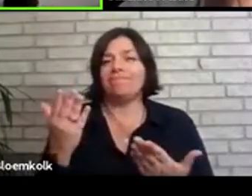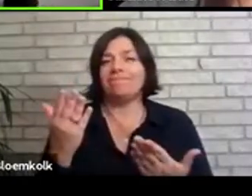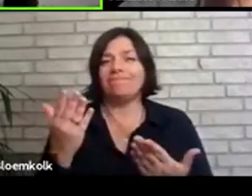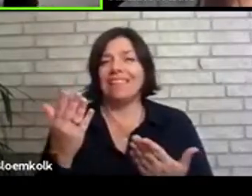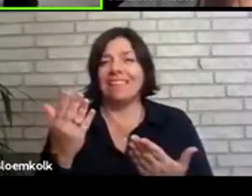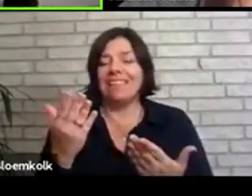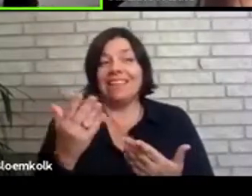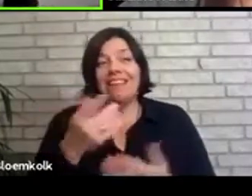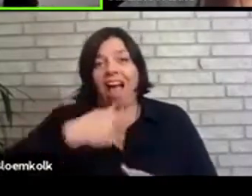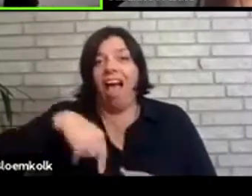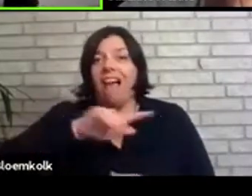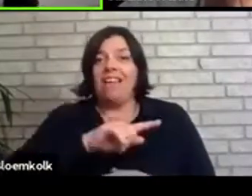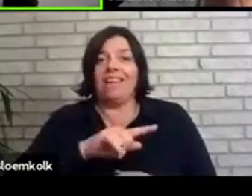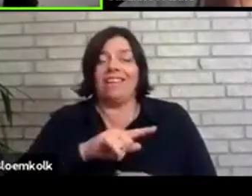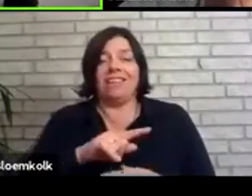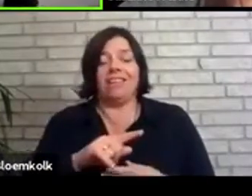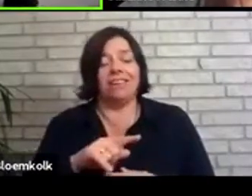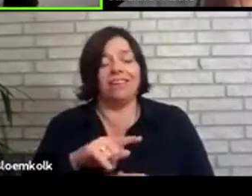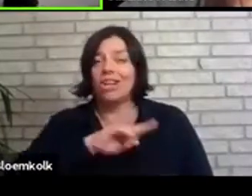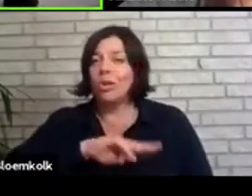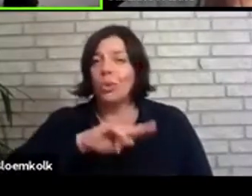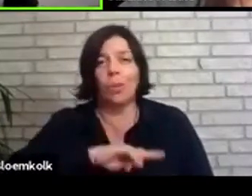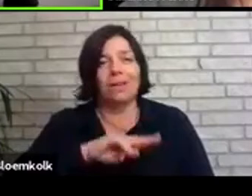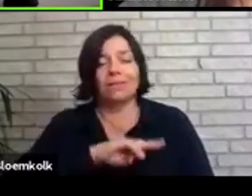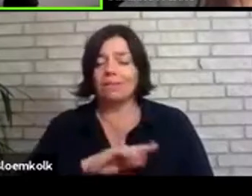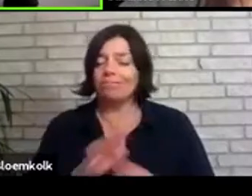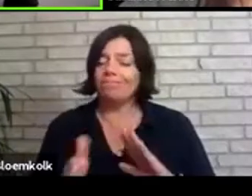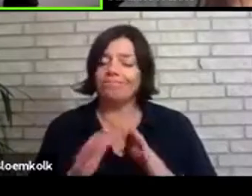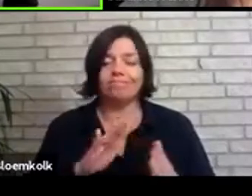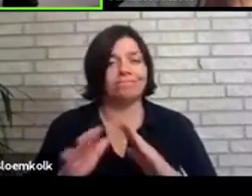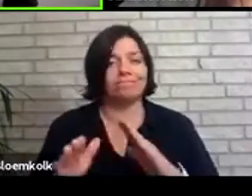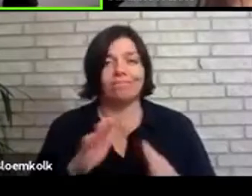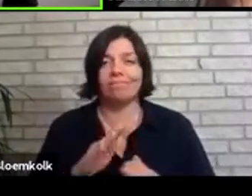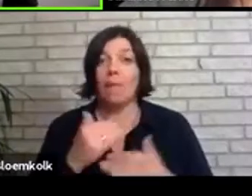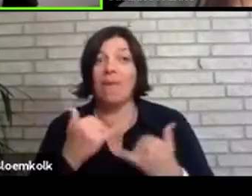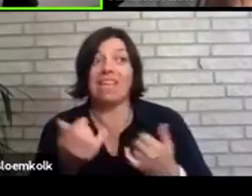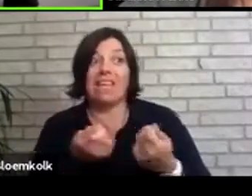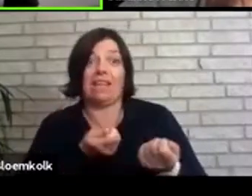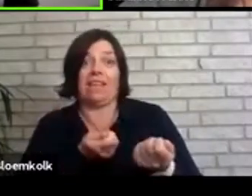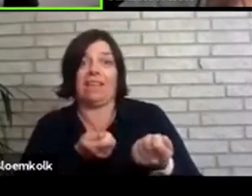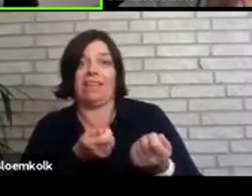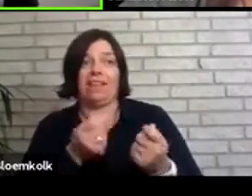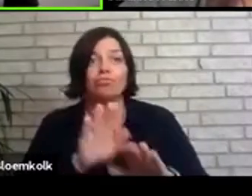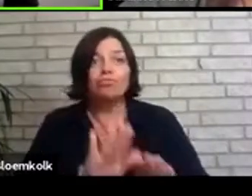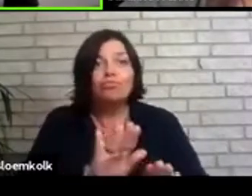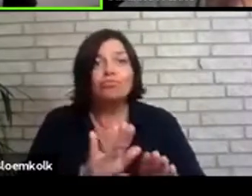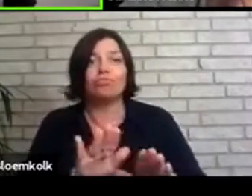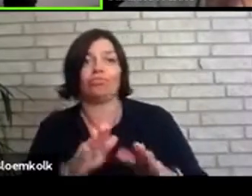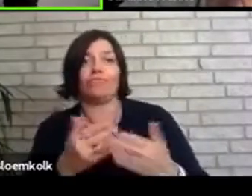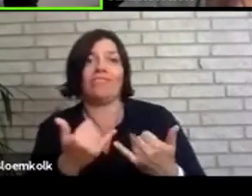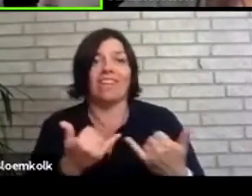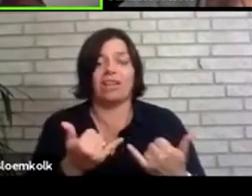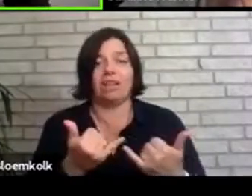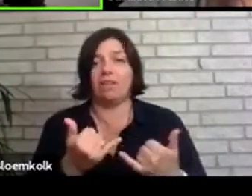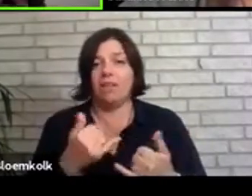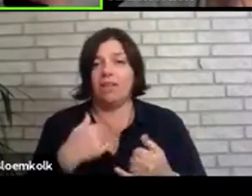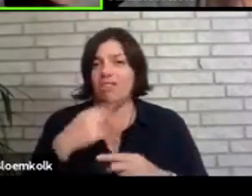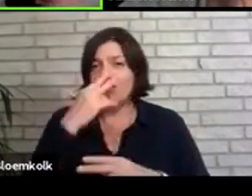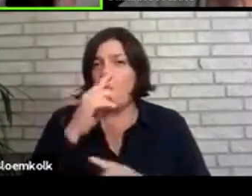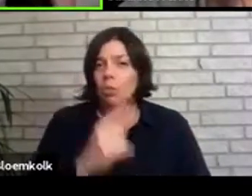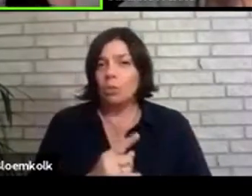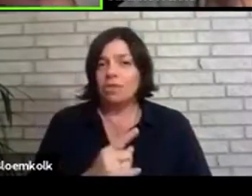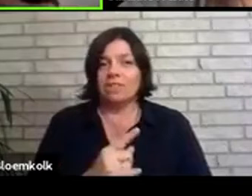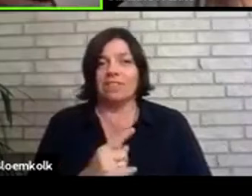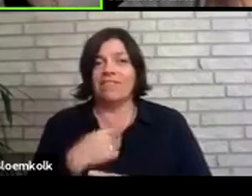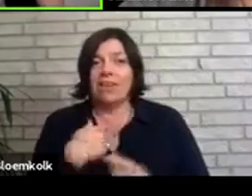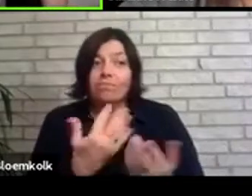Stange zu halten. Und das hat ja auch, ist ja für uns auch so ein Inklusionsaspekt. Ne? Es geht ja auch da darum, die Leute zu beteiligen, die